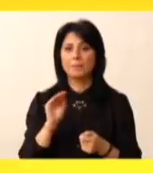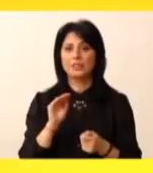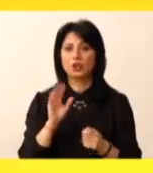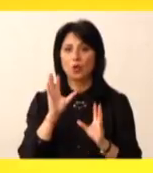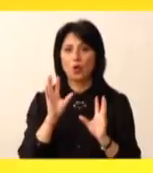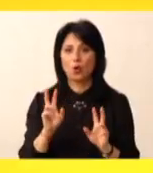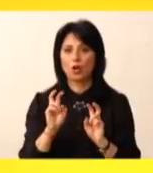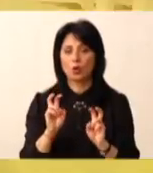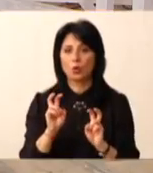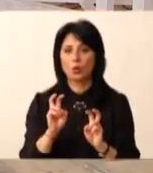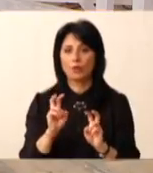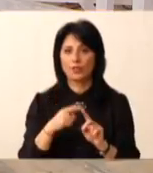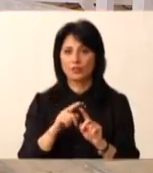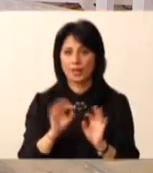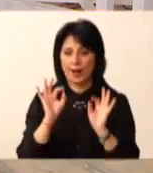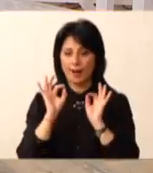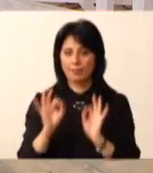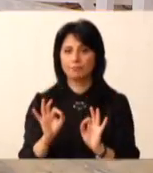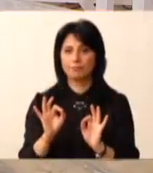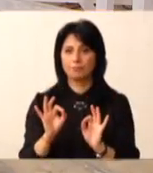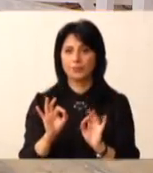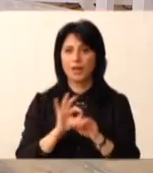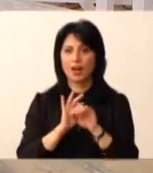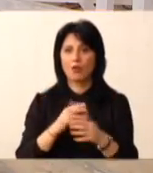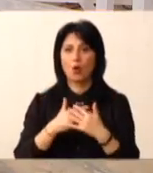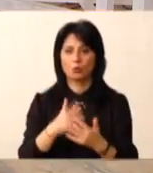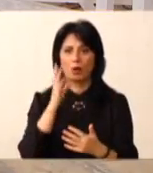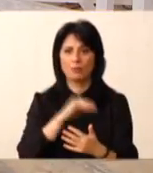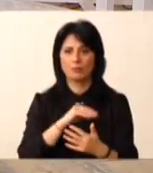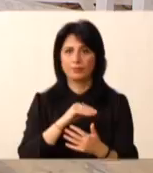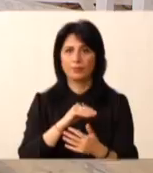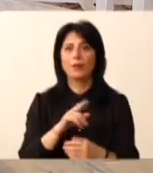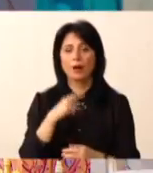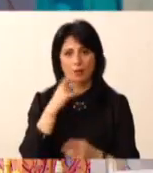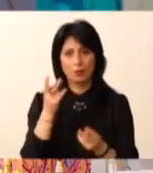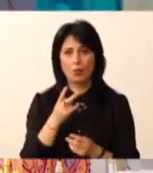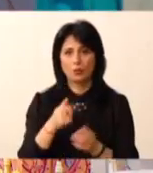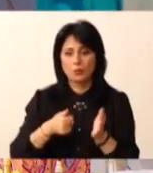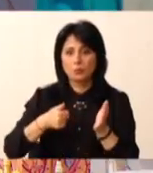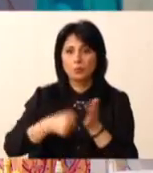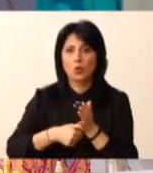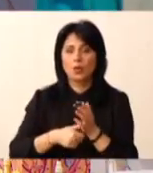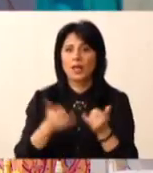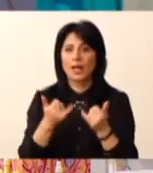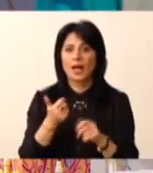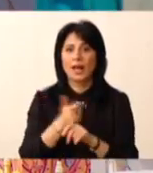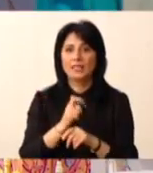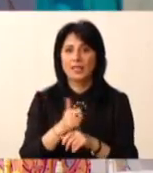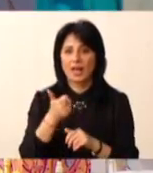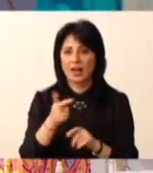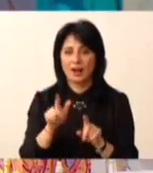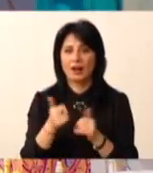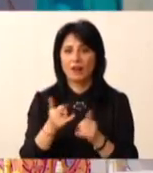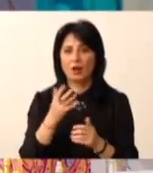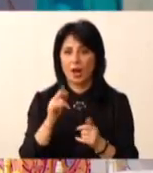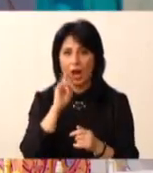ფიზიოლოგიურად კომპენსირებულად კარგად გავივლით ორსულობის პერიოდს? რა თქმა უნდა, ეხლა არის ძალიან კარგი ტენდენცია,